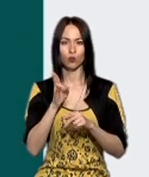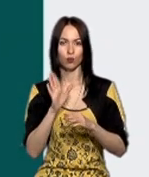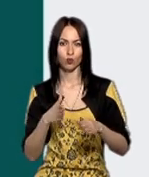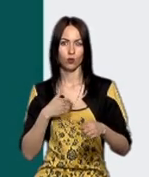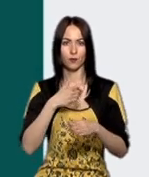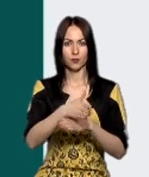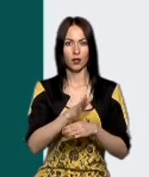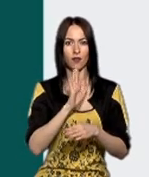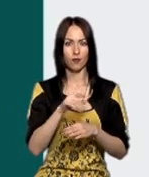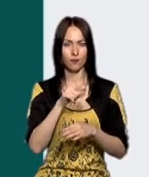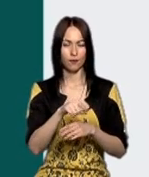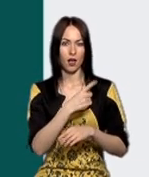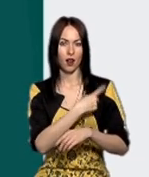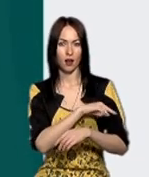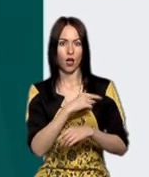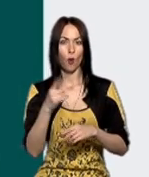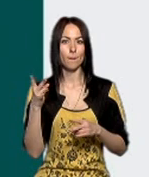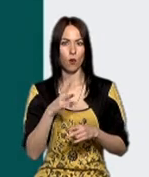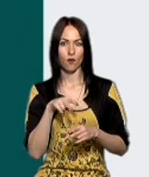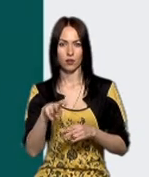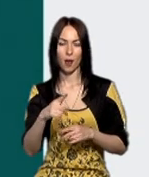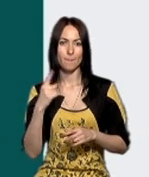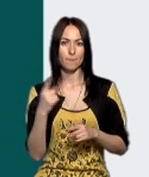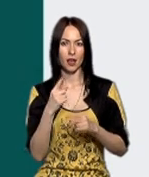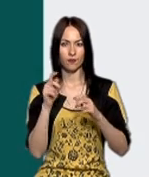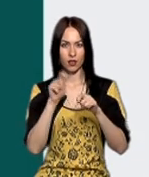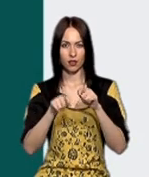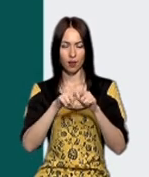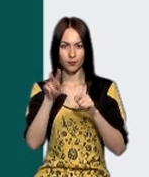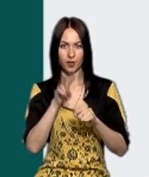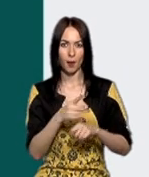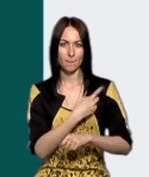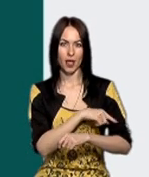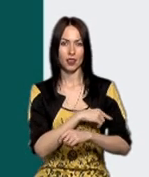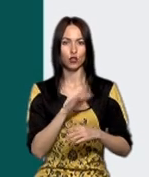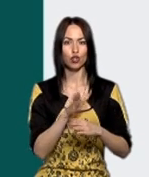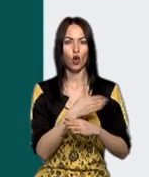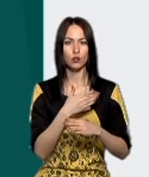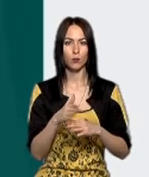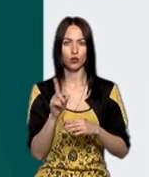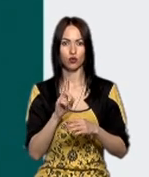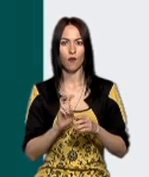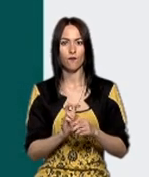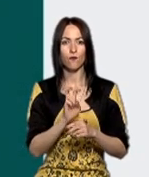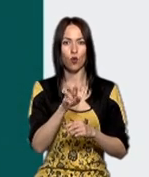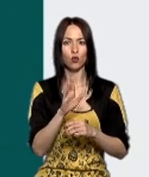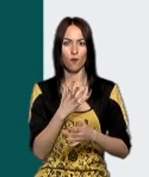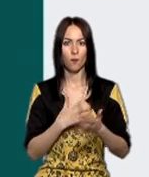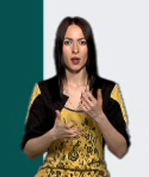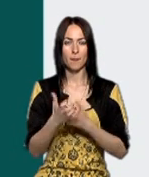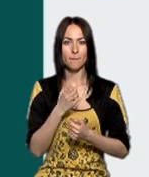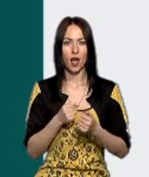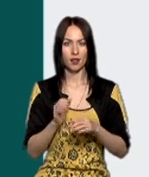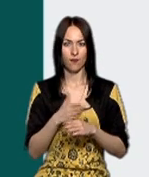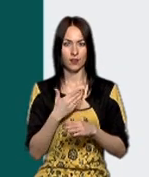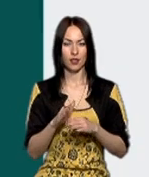у заклади охорони здоров'я, повинні пройти первинне скринінгове медичне розподілення щодо входу у приймальне відділення,